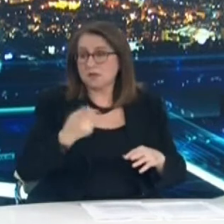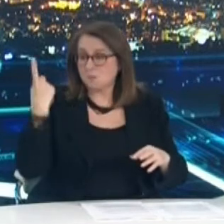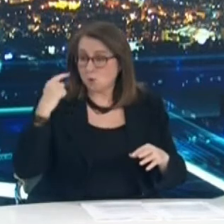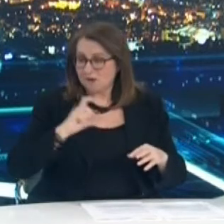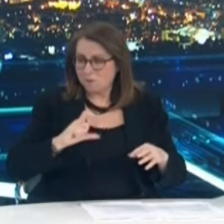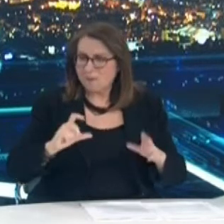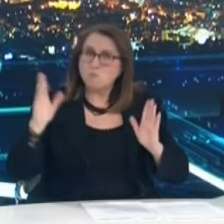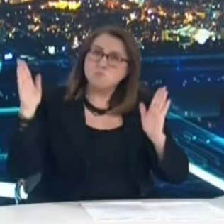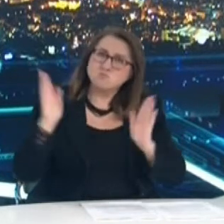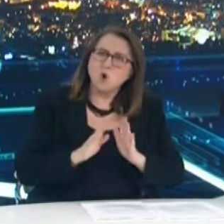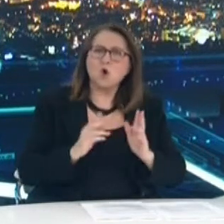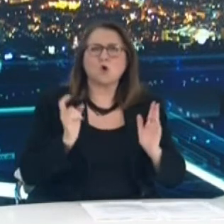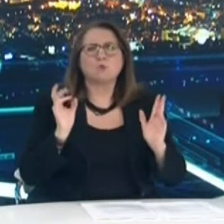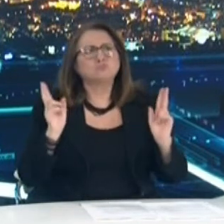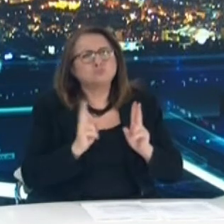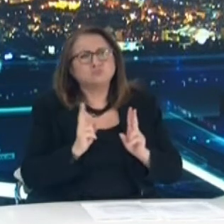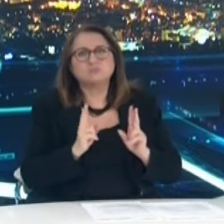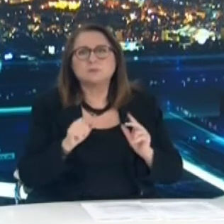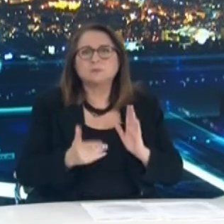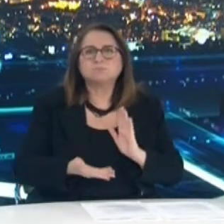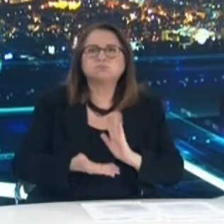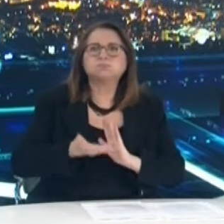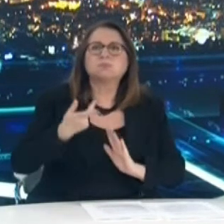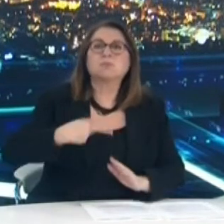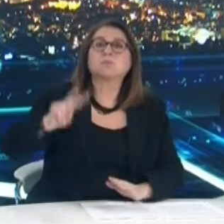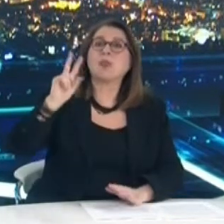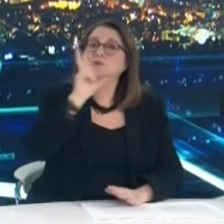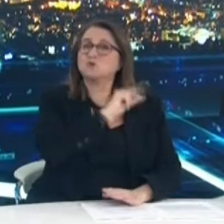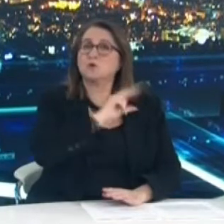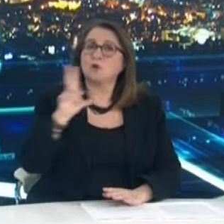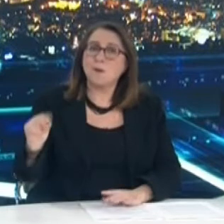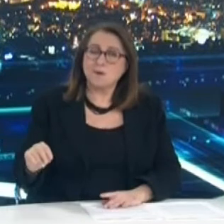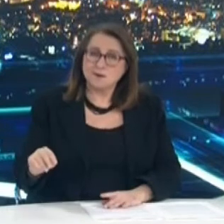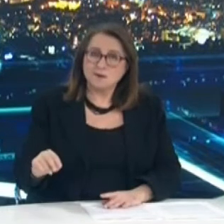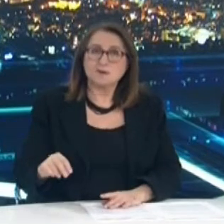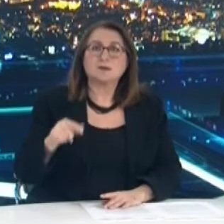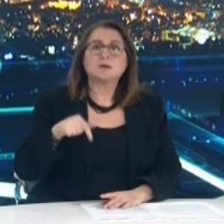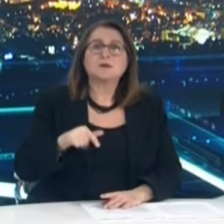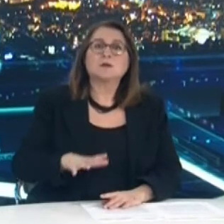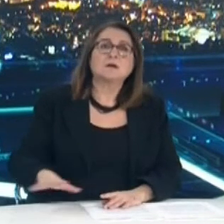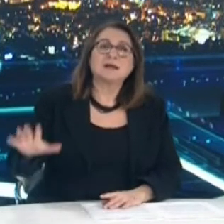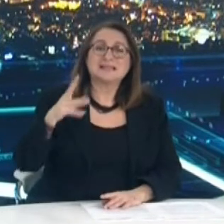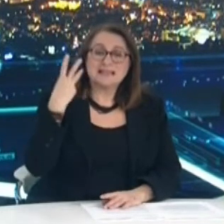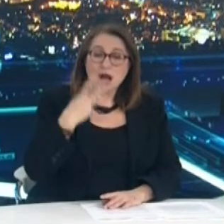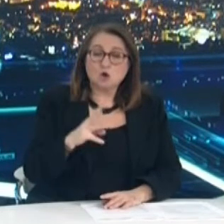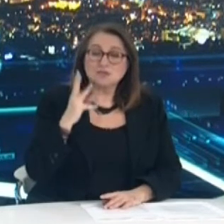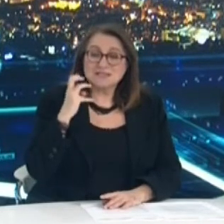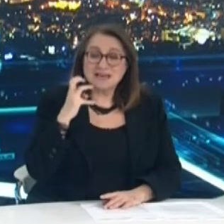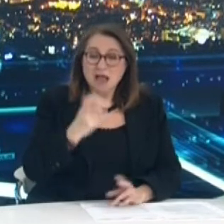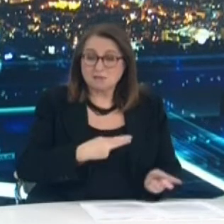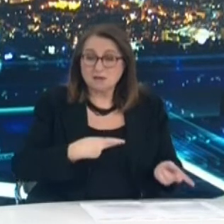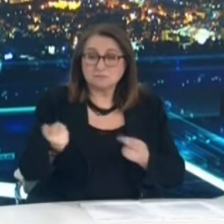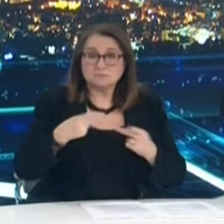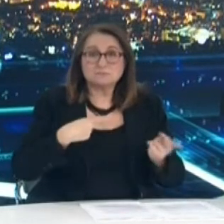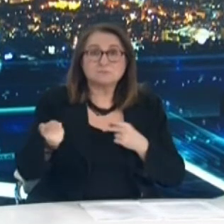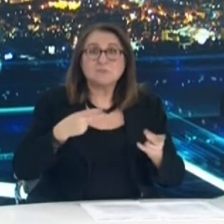των νοσηλευόμενων ασθενών αυξήθηκε ακόμα παραπάνω την εβδομάδα που μας πέρασε, με ένα μέσο όρο που ξεπέρασε τους 330 εισαγωγές